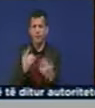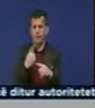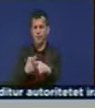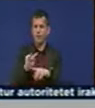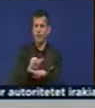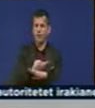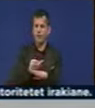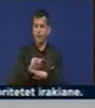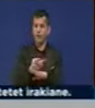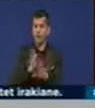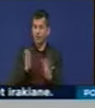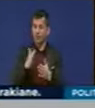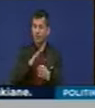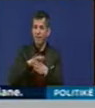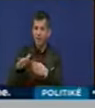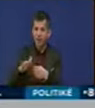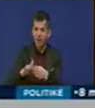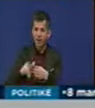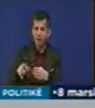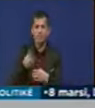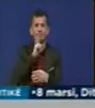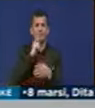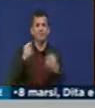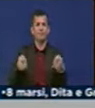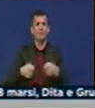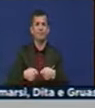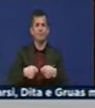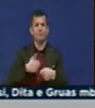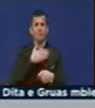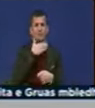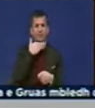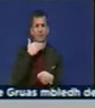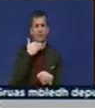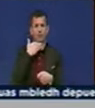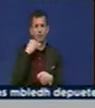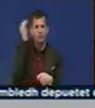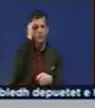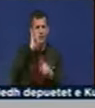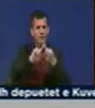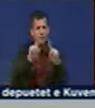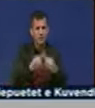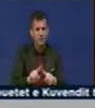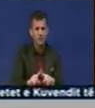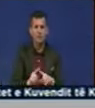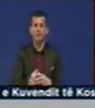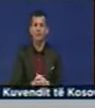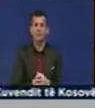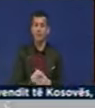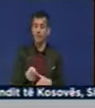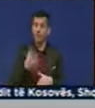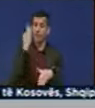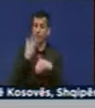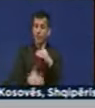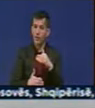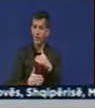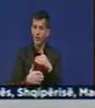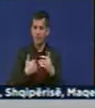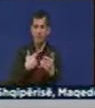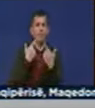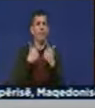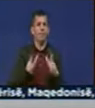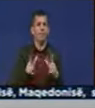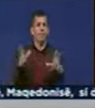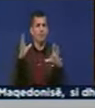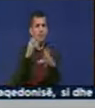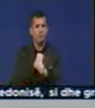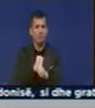nuk e mundsojnë këtë e privojnë veten nga një numër i madh i talentëve. Së fundmi, më lejoni të përfundoj